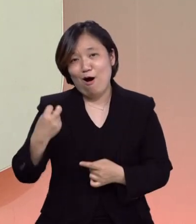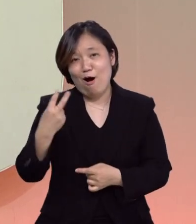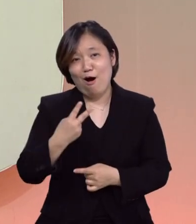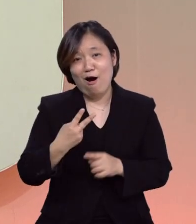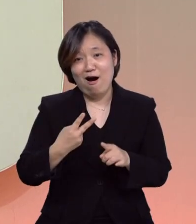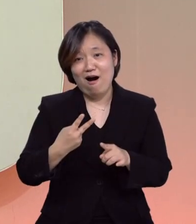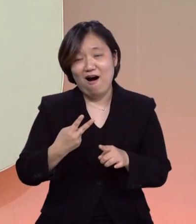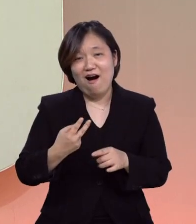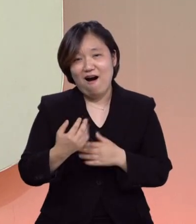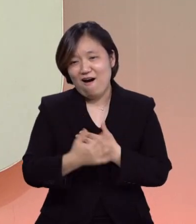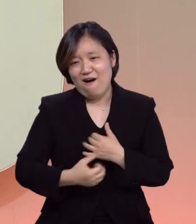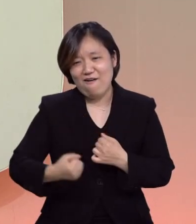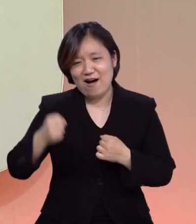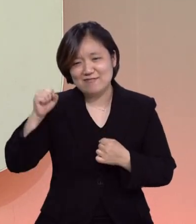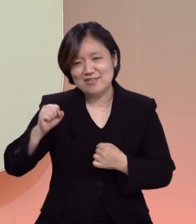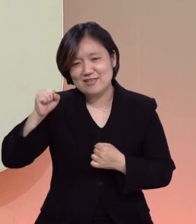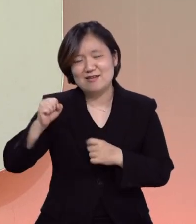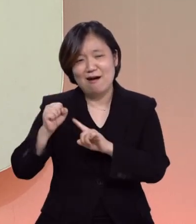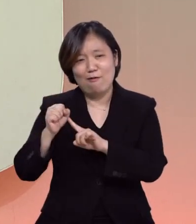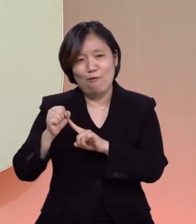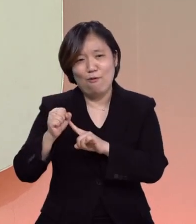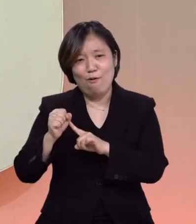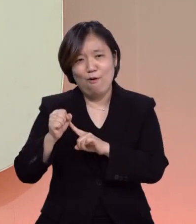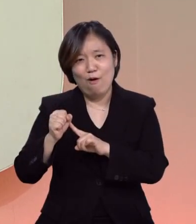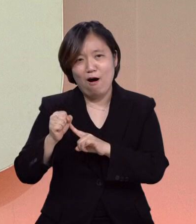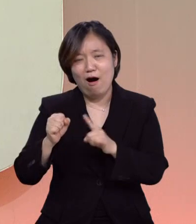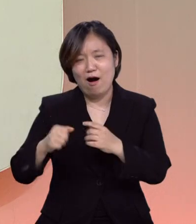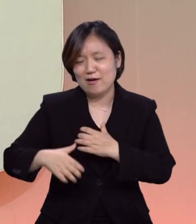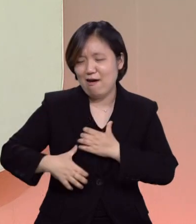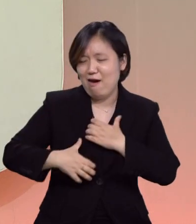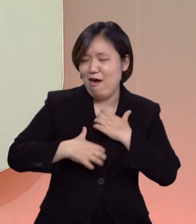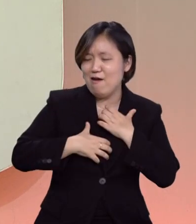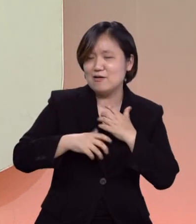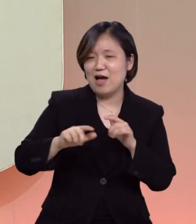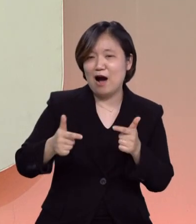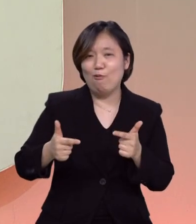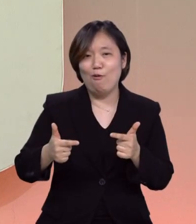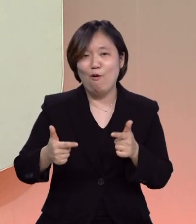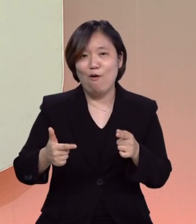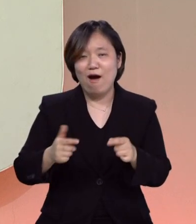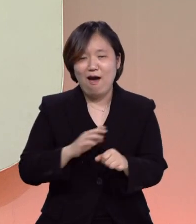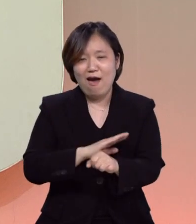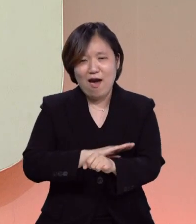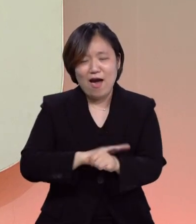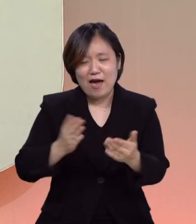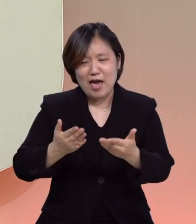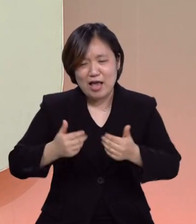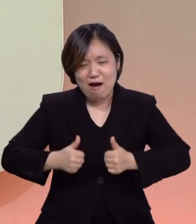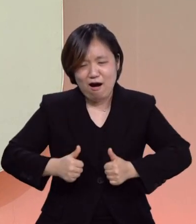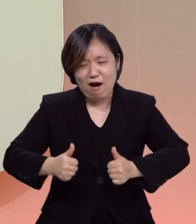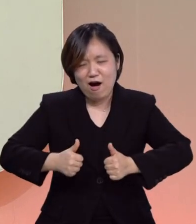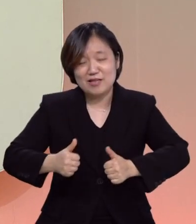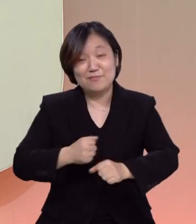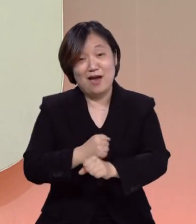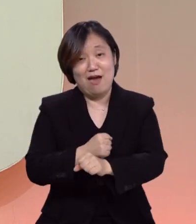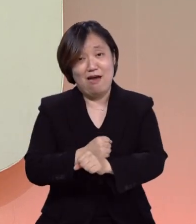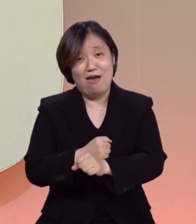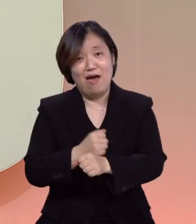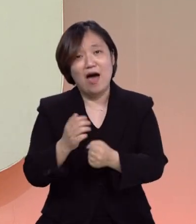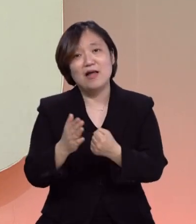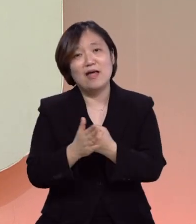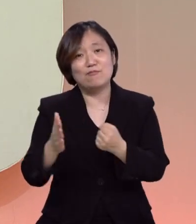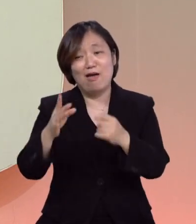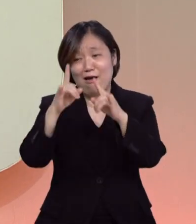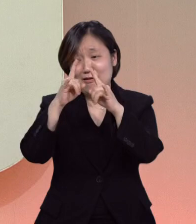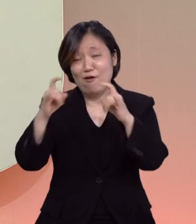씩씩하고 그리고 아주 일을 몸을 아끼지 않고 일을 열심히 하시는 분이라서 절에서